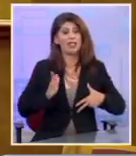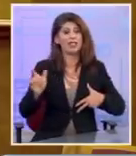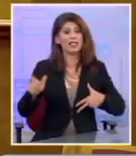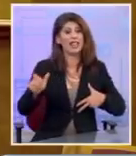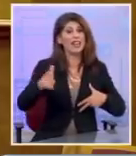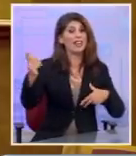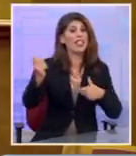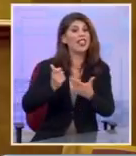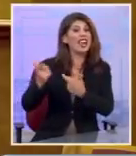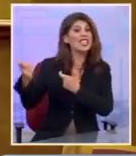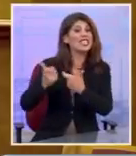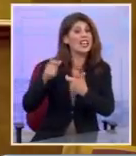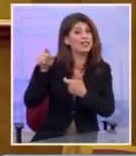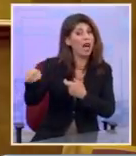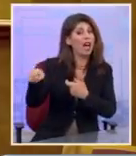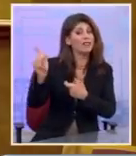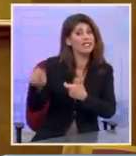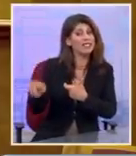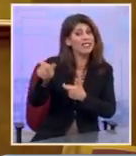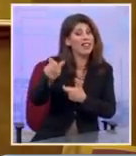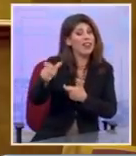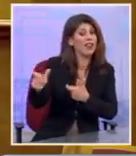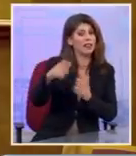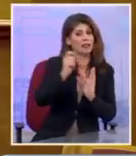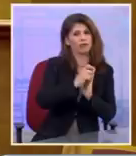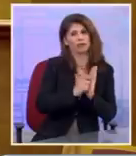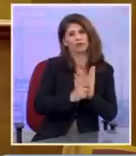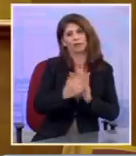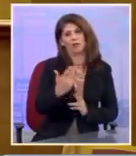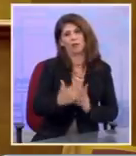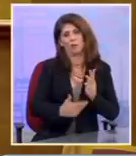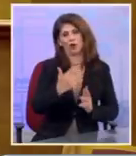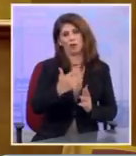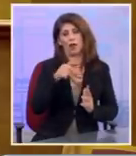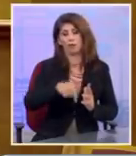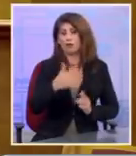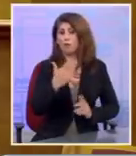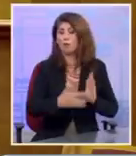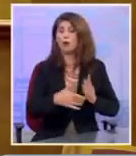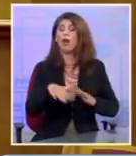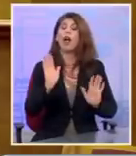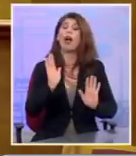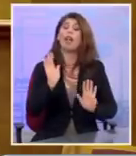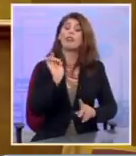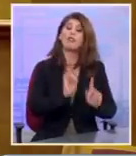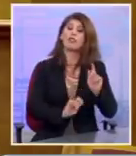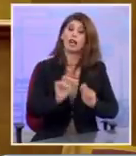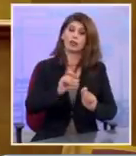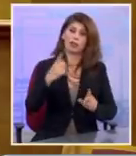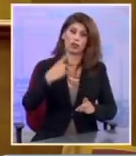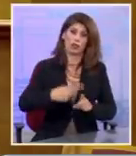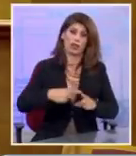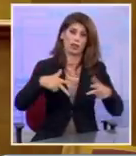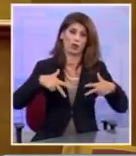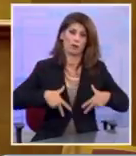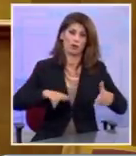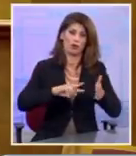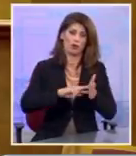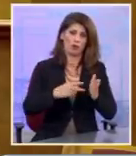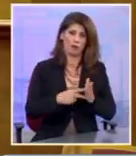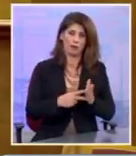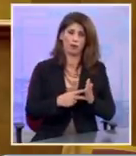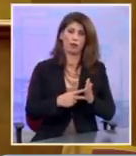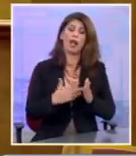των δανειστών. Ο προϋπολογισμός αυτός δεν συνετάχθη στο Ελληνικό Υπουργείο